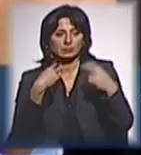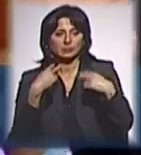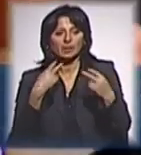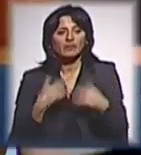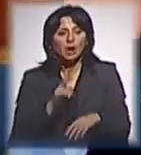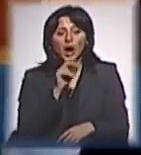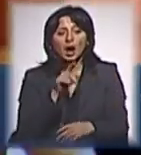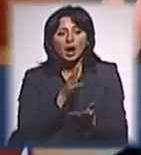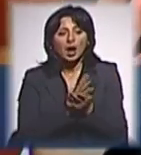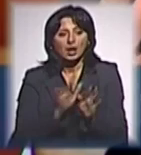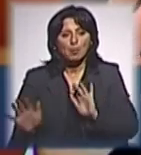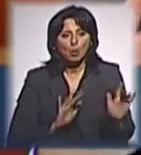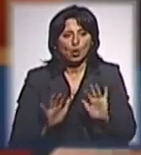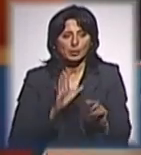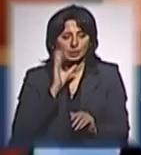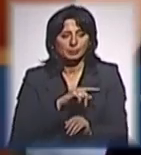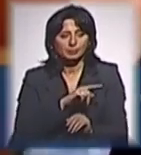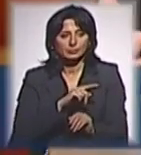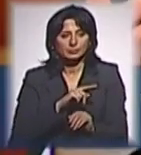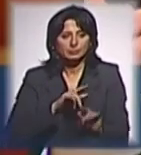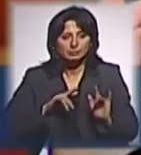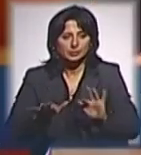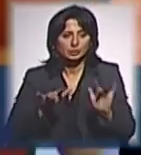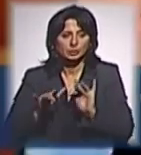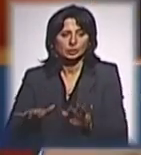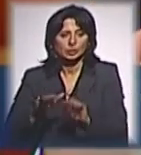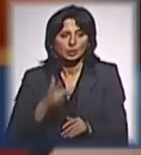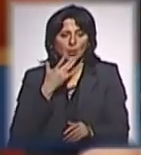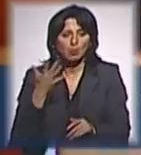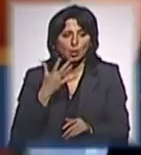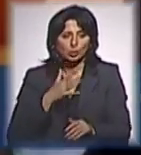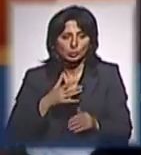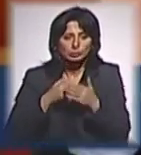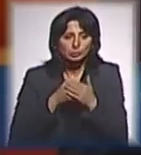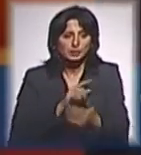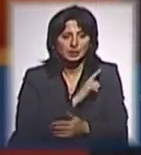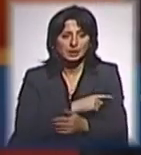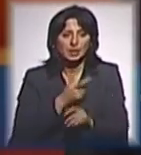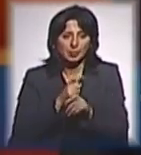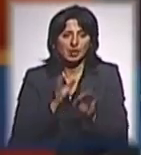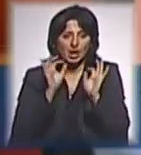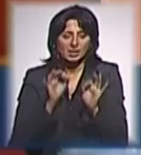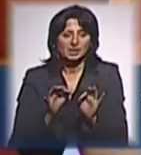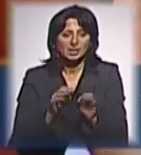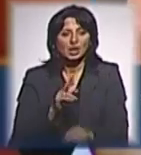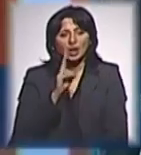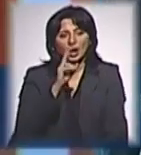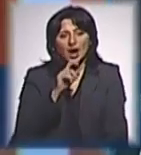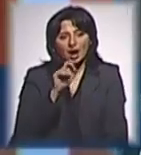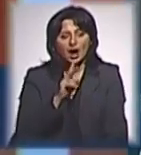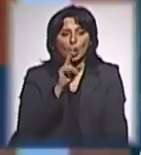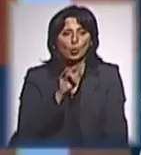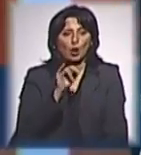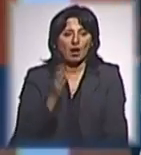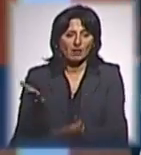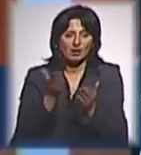კახა არის მოქმედი პოლიტიკოსი, რომელიც მამოძრავებელი ძალა მთელი პოლიტიკის და მინდა რომ მართლაც აი ესეთი სურვილებით